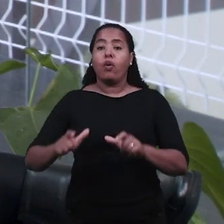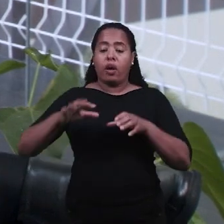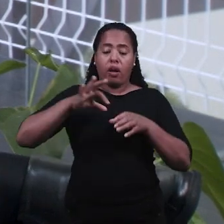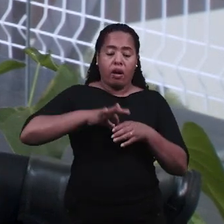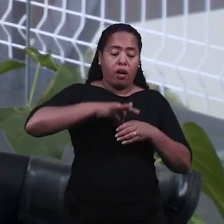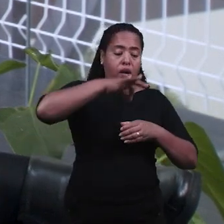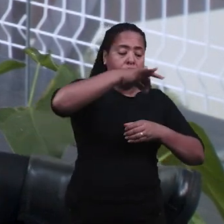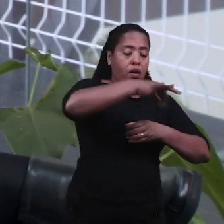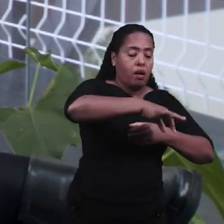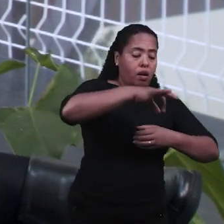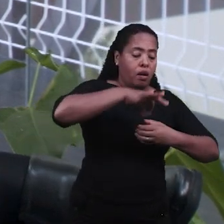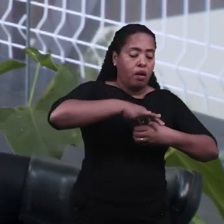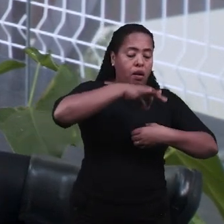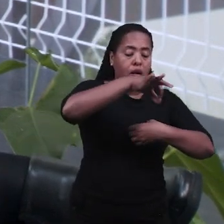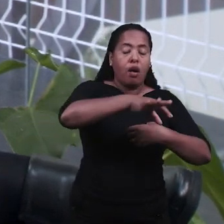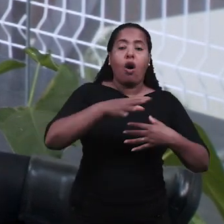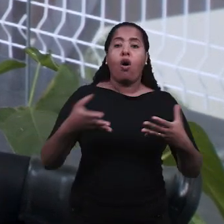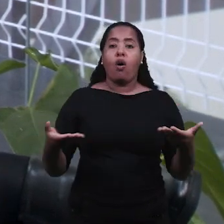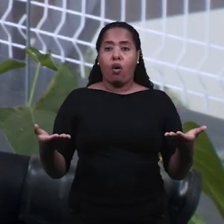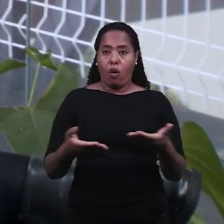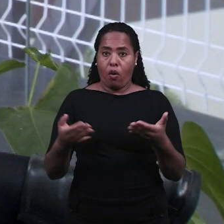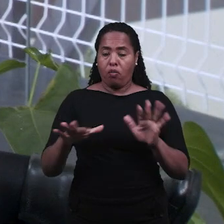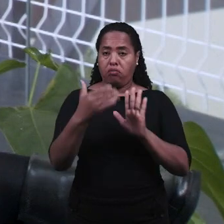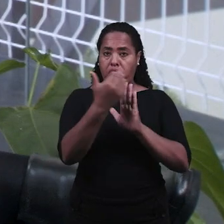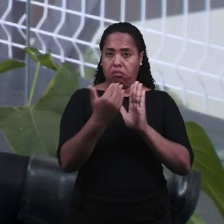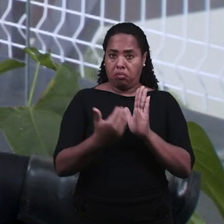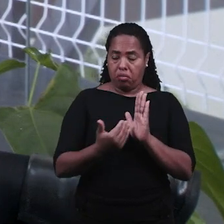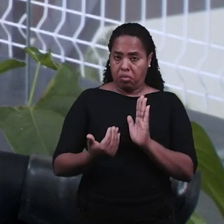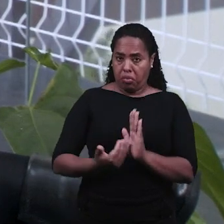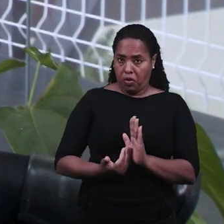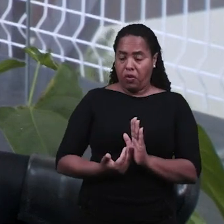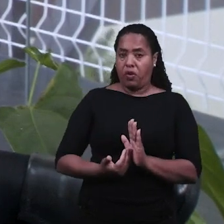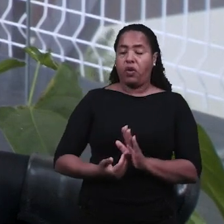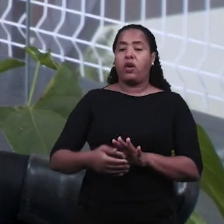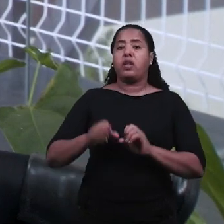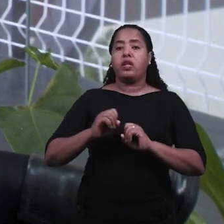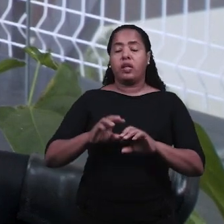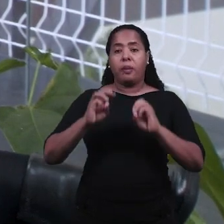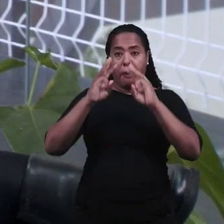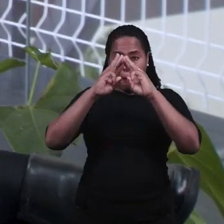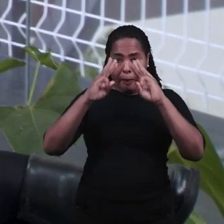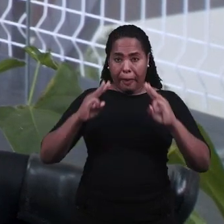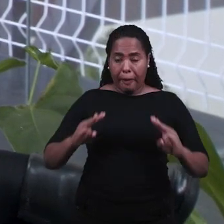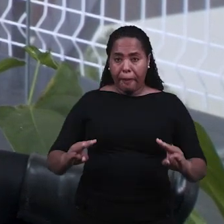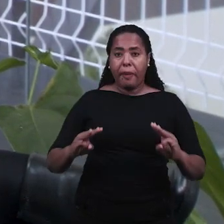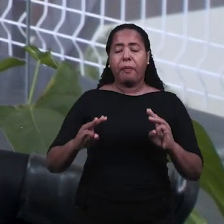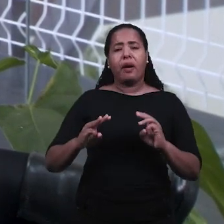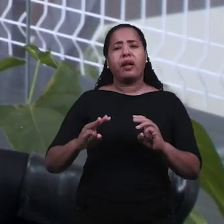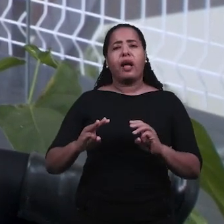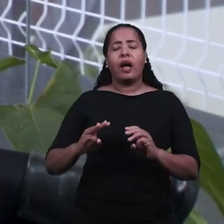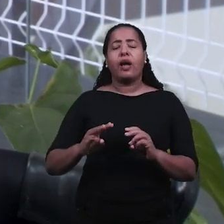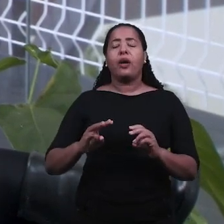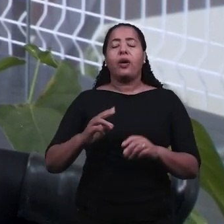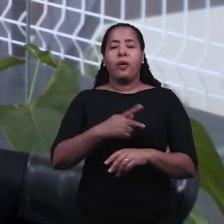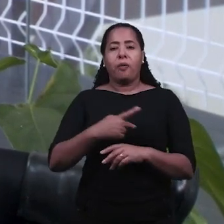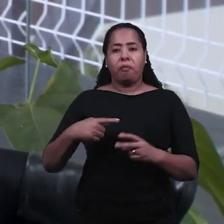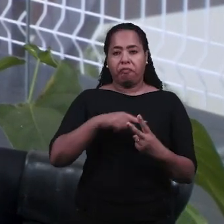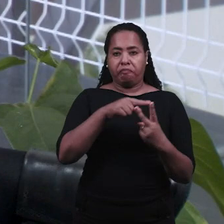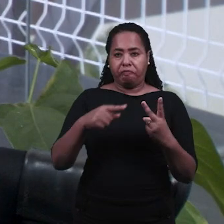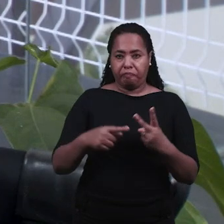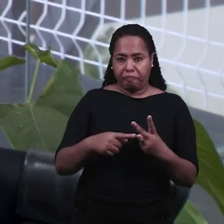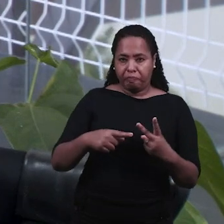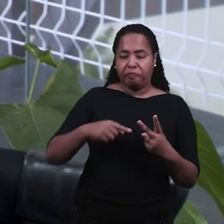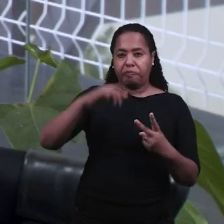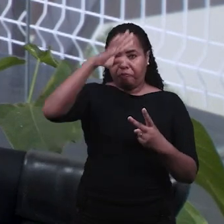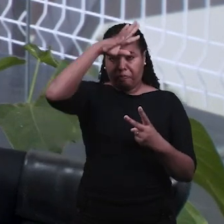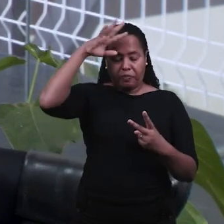le fait de semer la sémence dans quatre différents types de terrains. Aujourd'hui, dans le volet leçon du